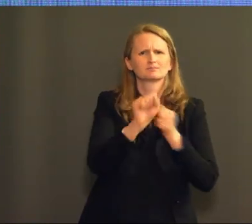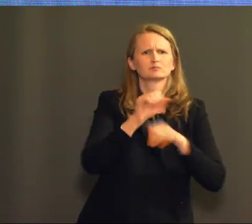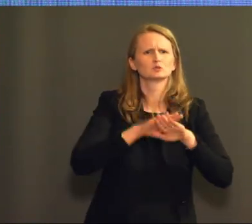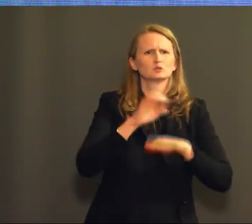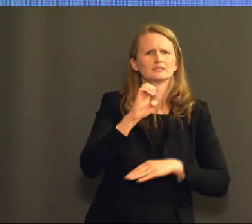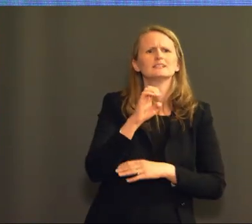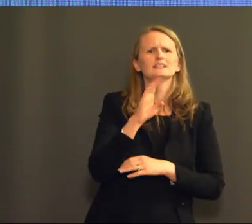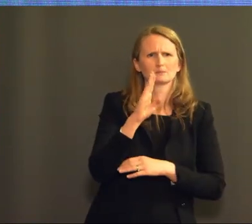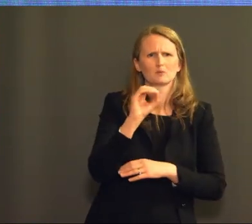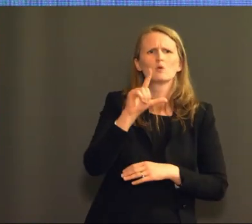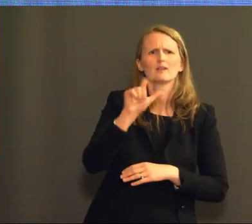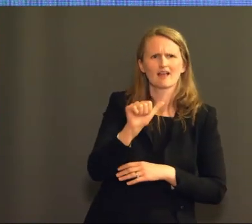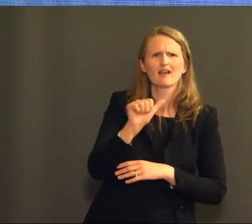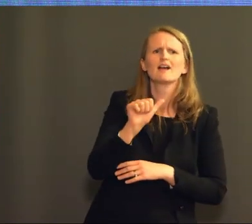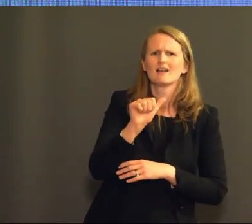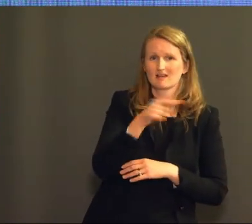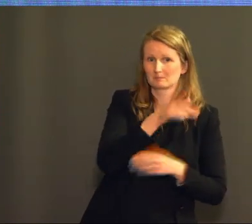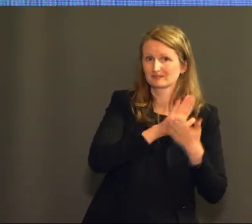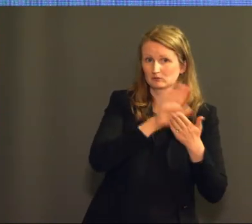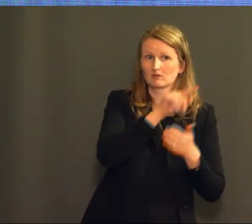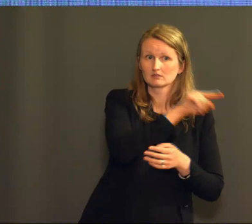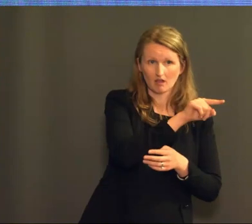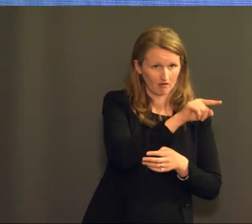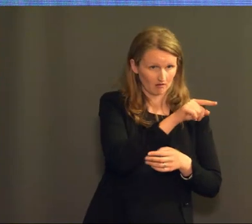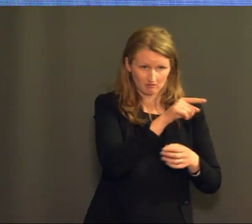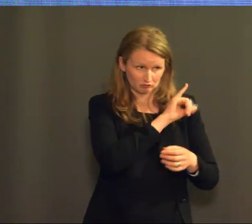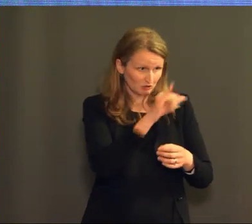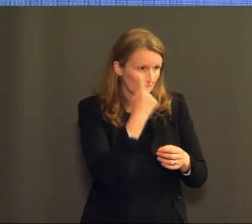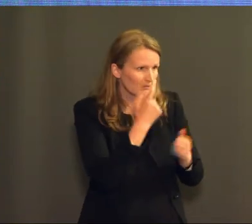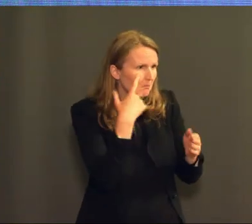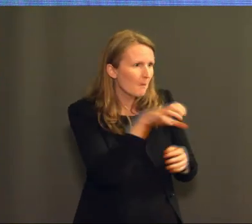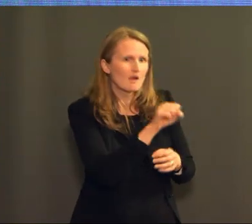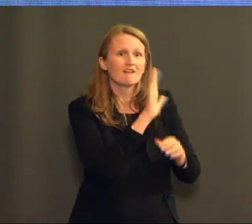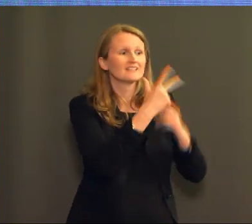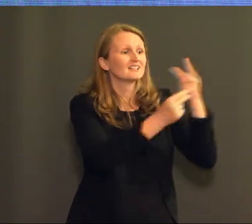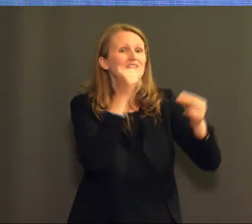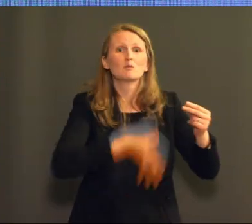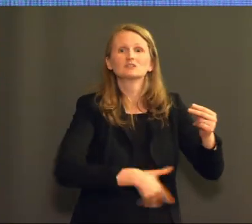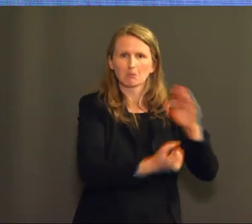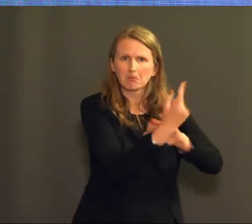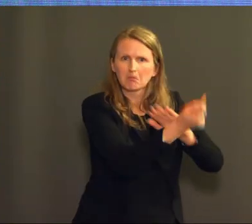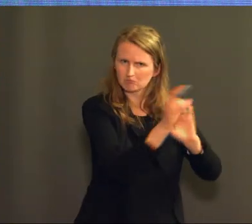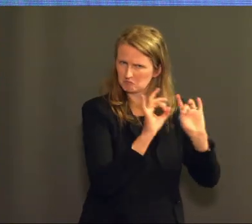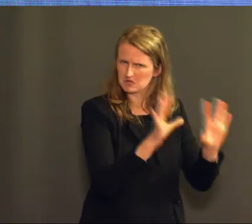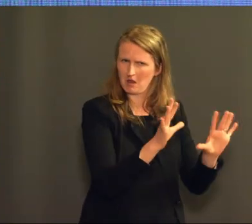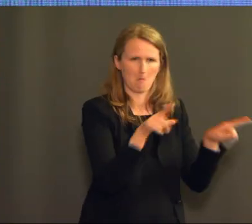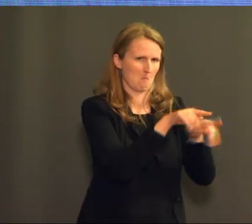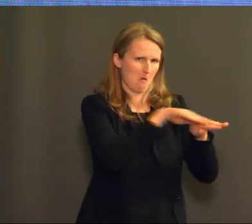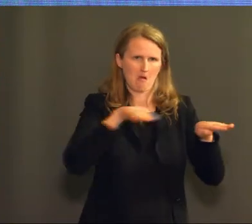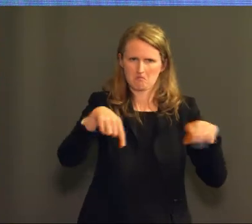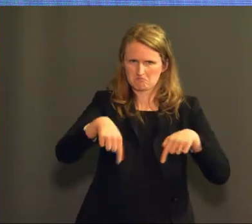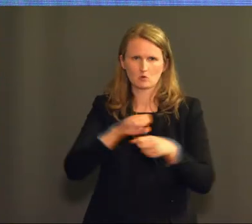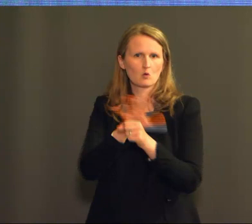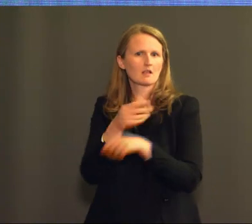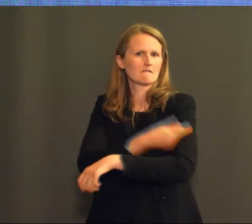des questions à ce sujet, n'hésitez pas à les poser à votre médecin afin de pouvoir prendre une décision en